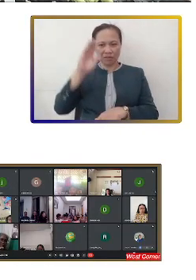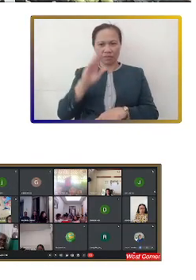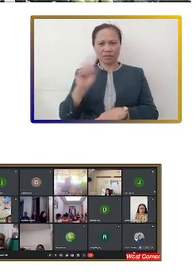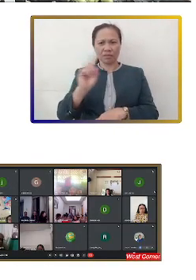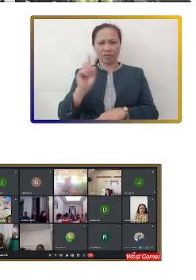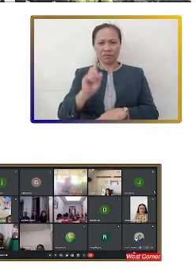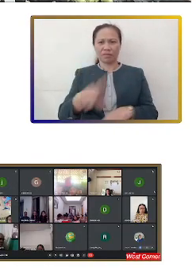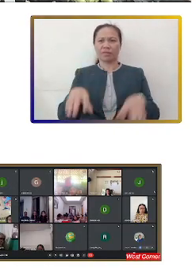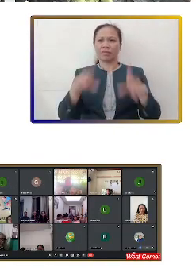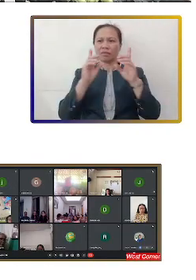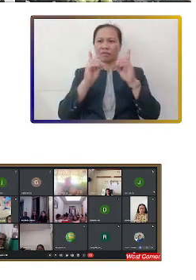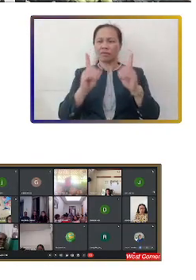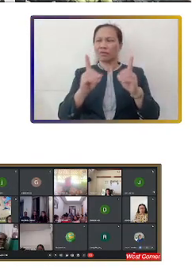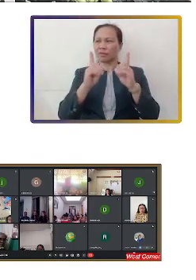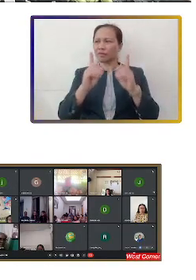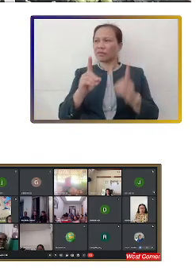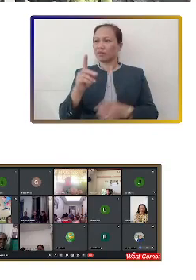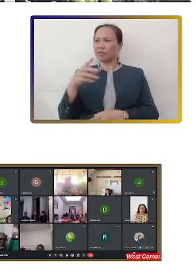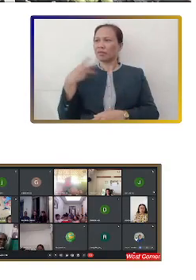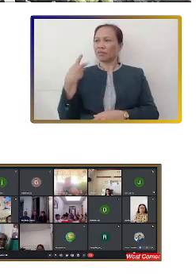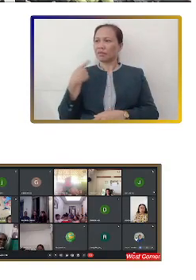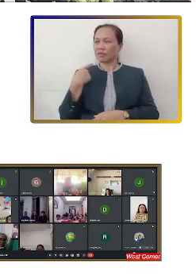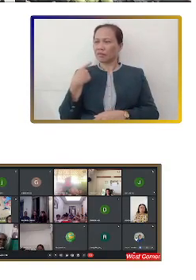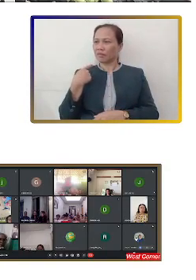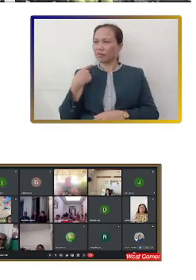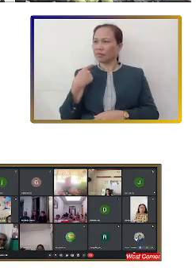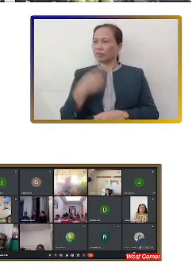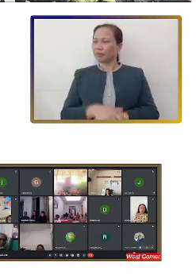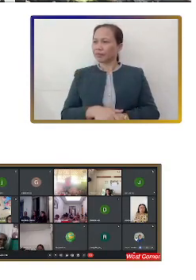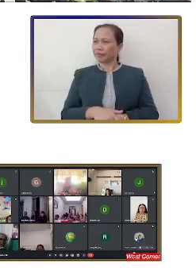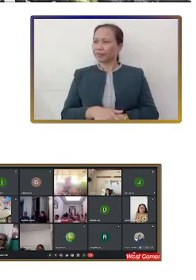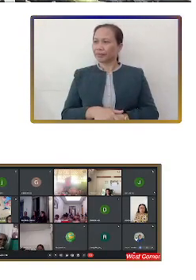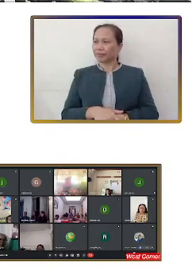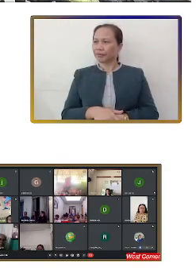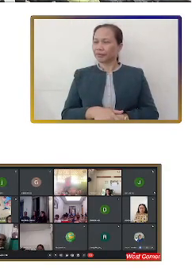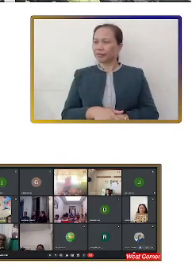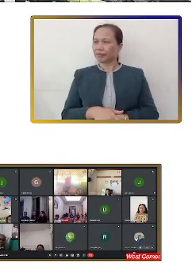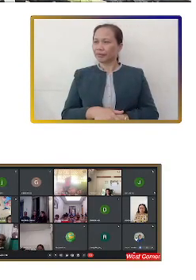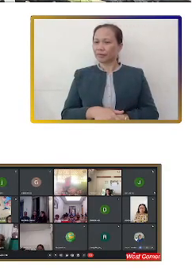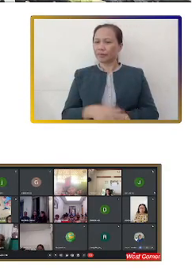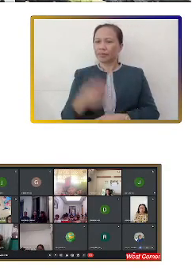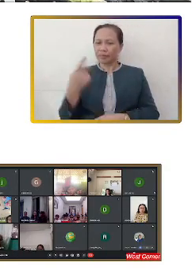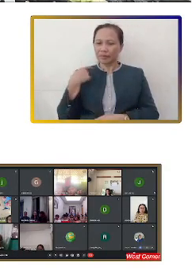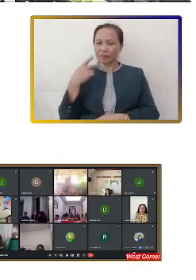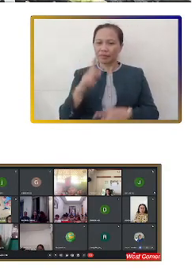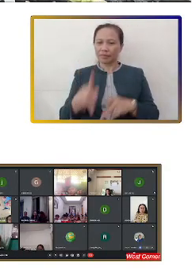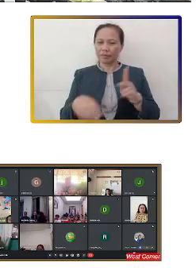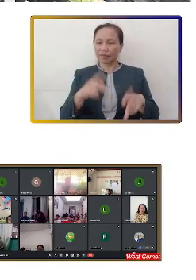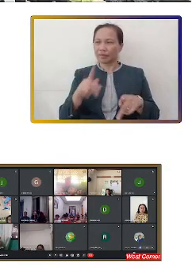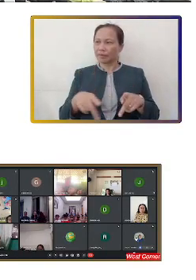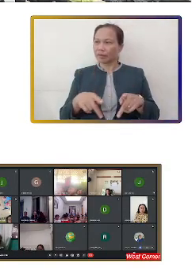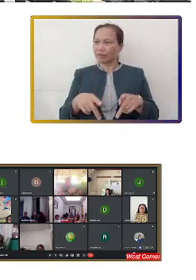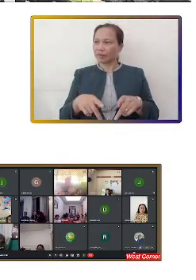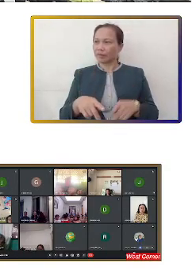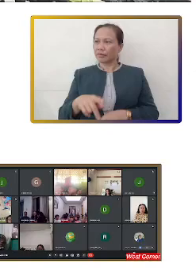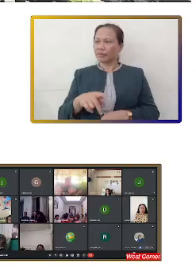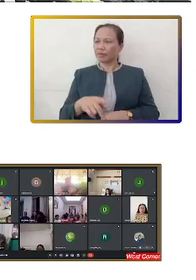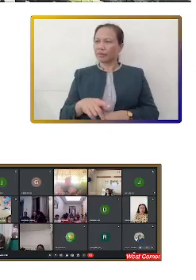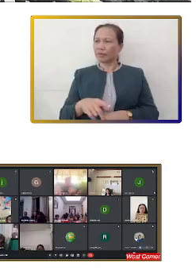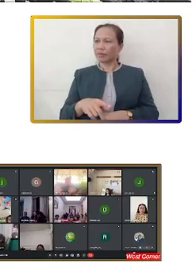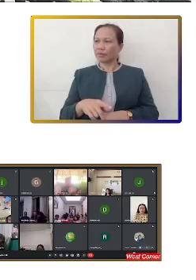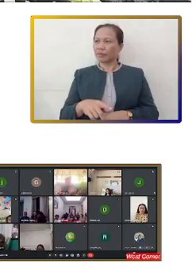We just thought that it is the same place. See, the other sense, na yung mga tao na nandoon ngayon sa First Baptist of